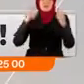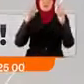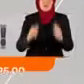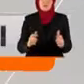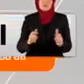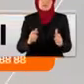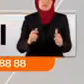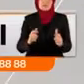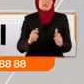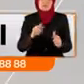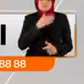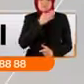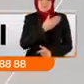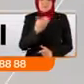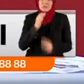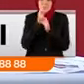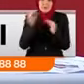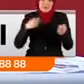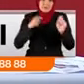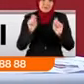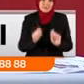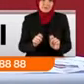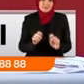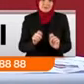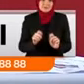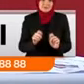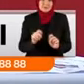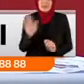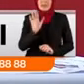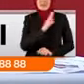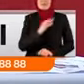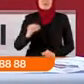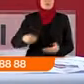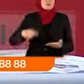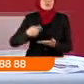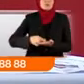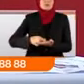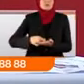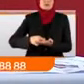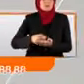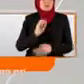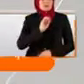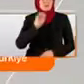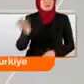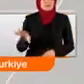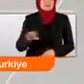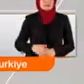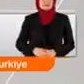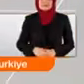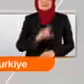bölgesi biliyorsunuz ilan ettik 50 milyon ödenek gönderilmiştir